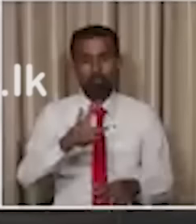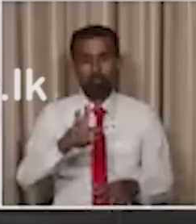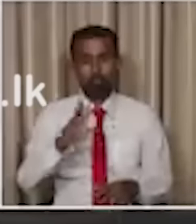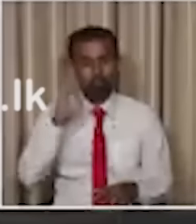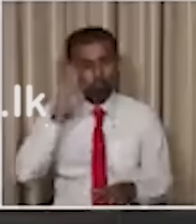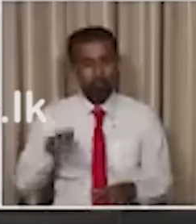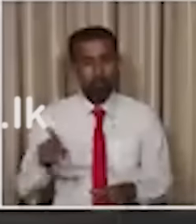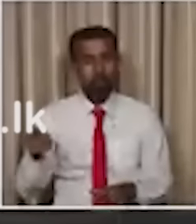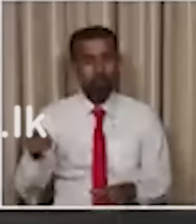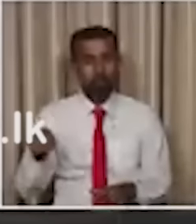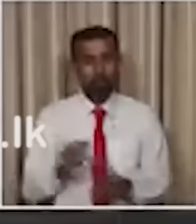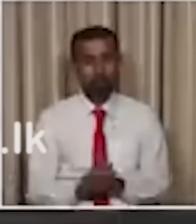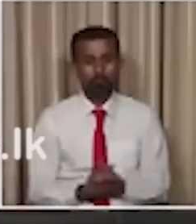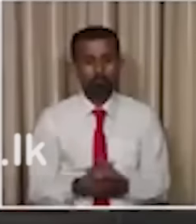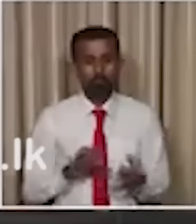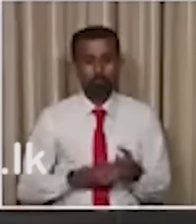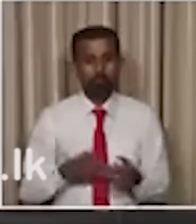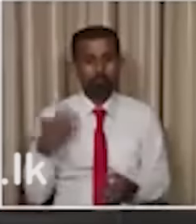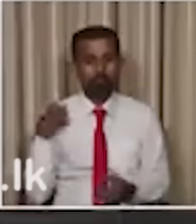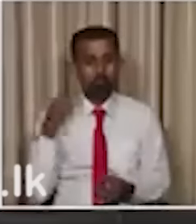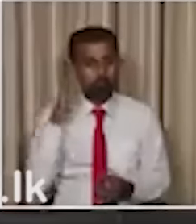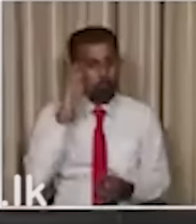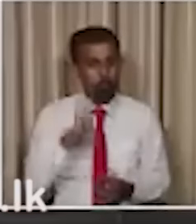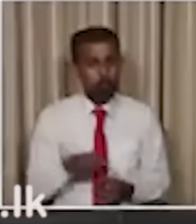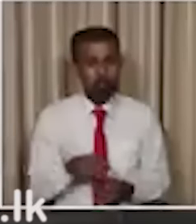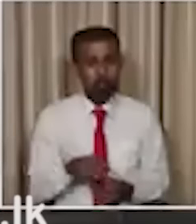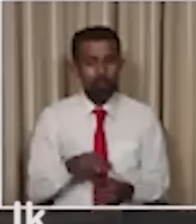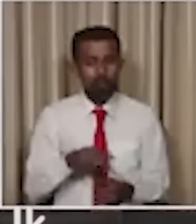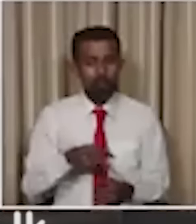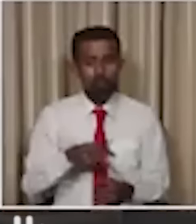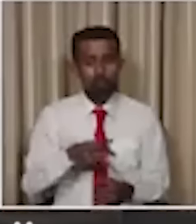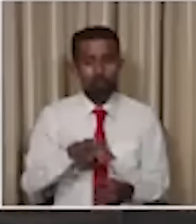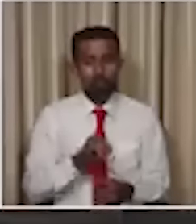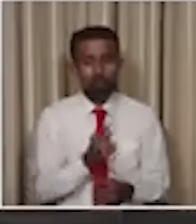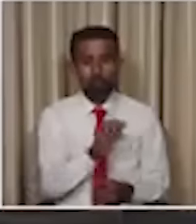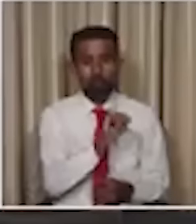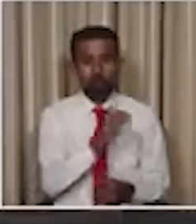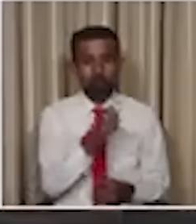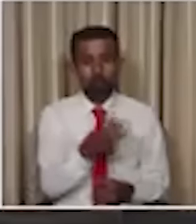කවුද? සහරන් නැවති සිටි 616 කාමරයේ